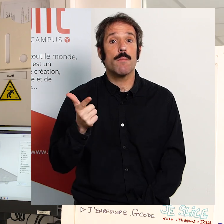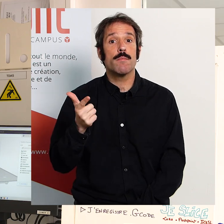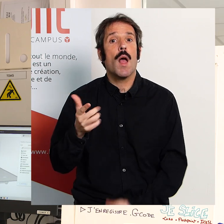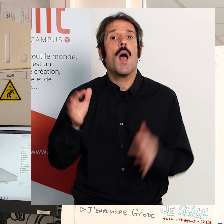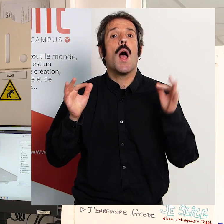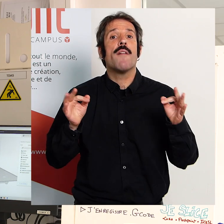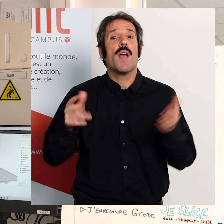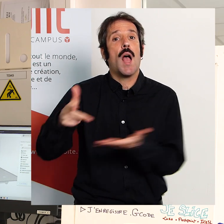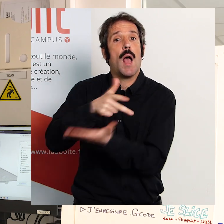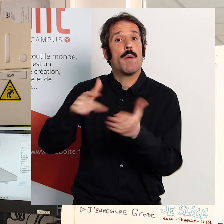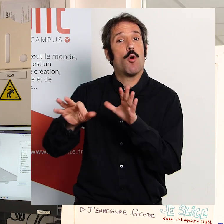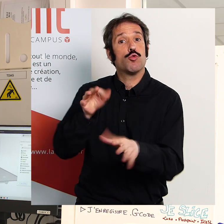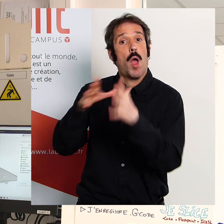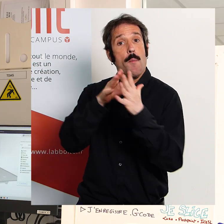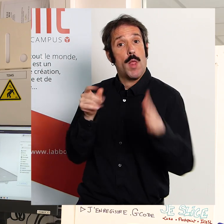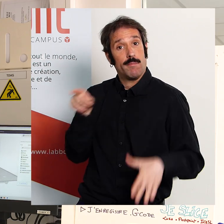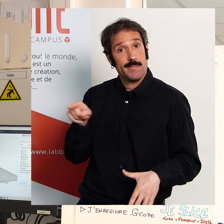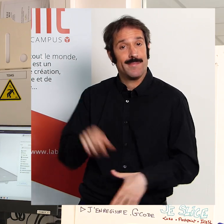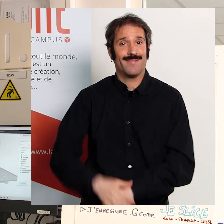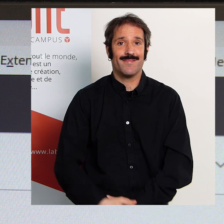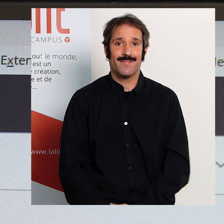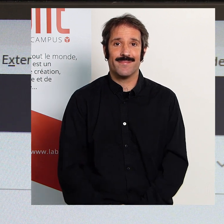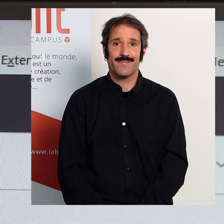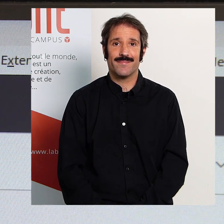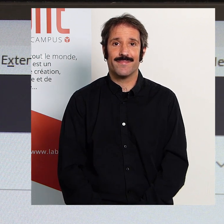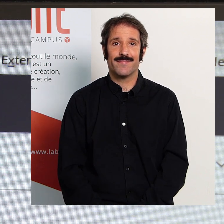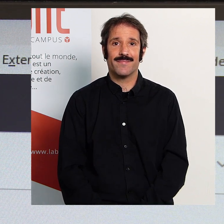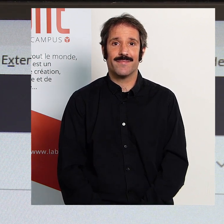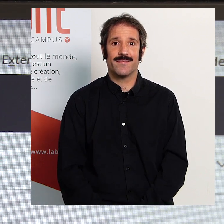Le deuxième concerne l'imprimante que vous allez utiliser.